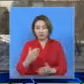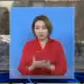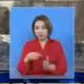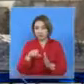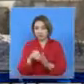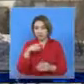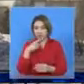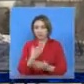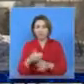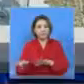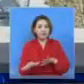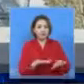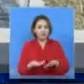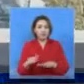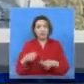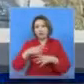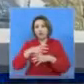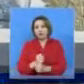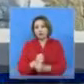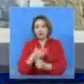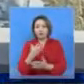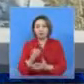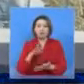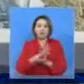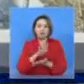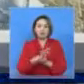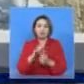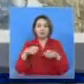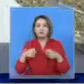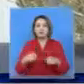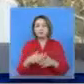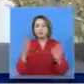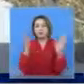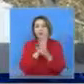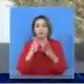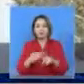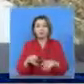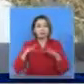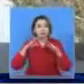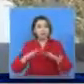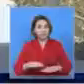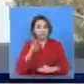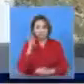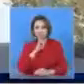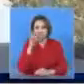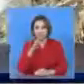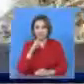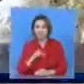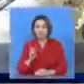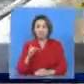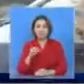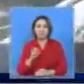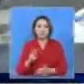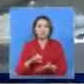были утверждены мероприятия по сокращению эмиссии загрязняющих веществ в атмосферу. Для подавления неприятных запахов на